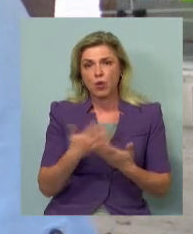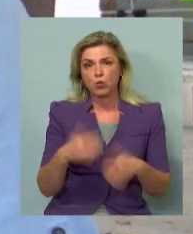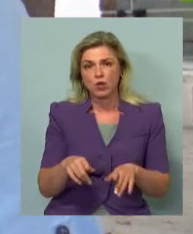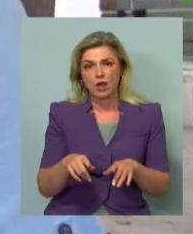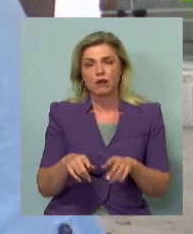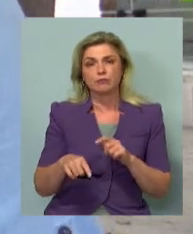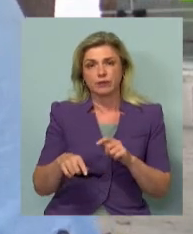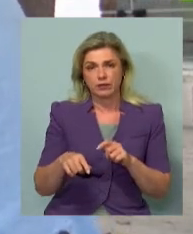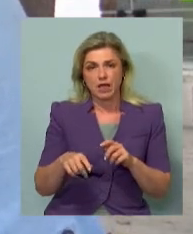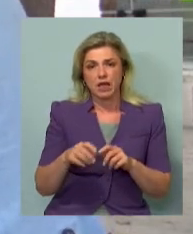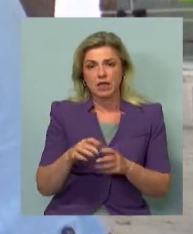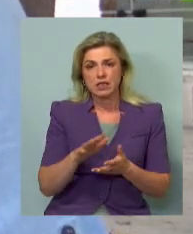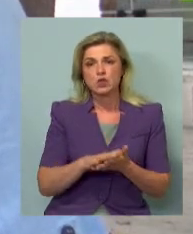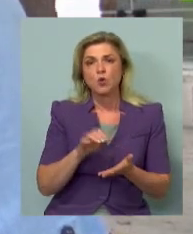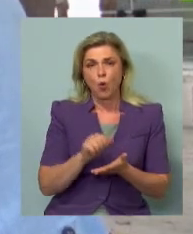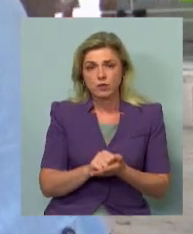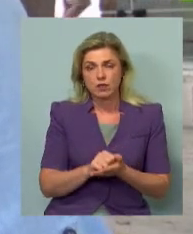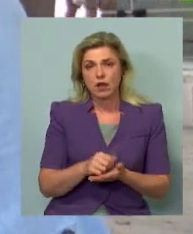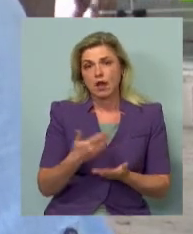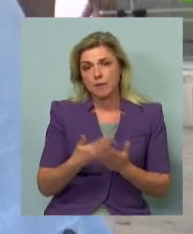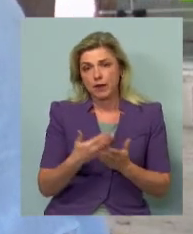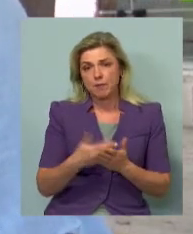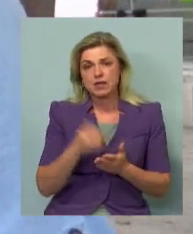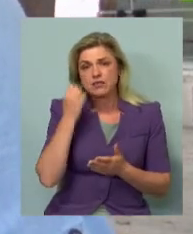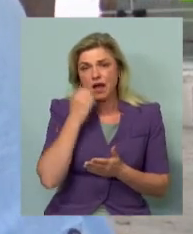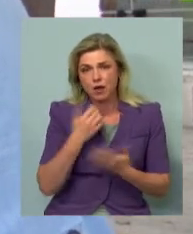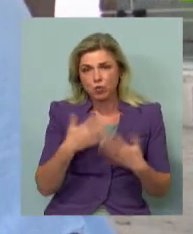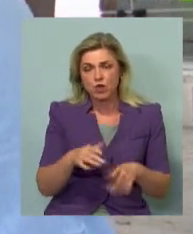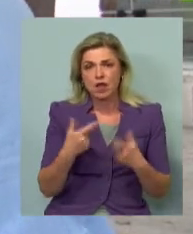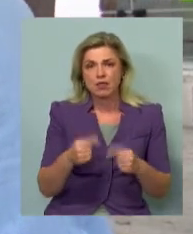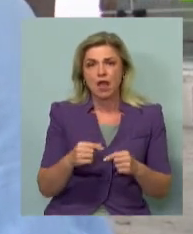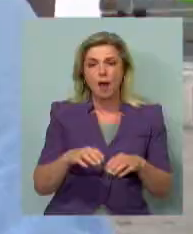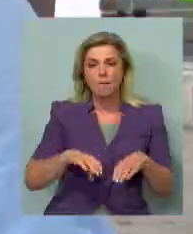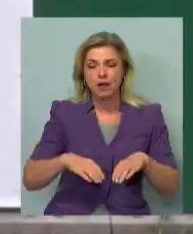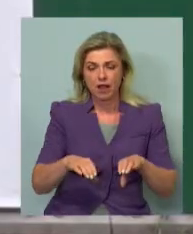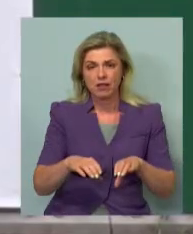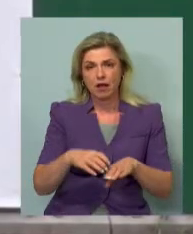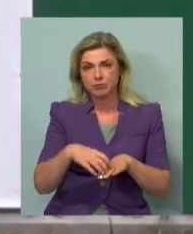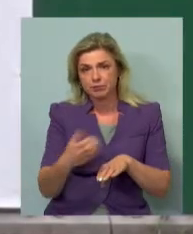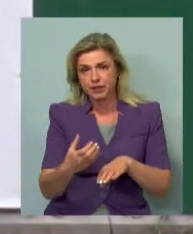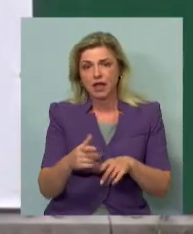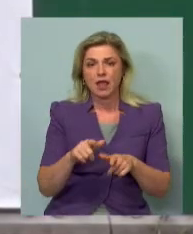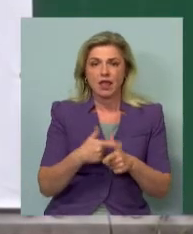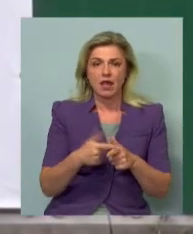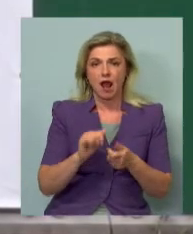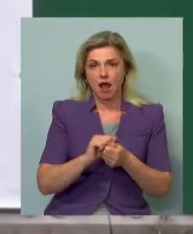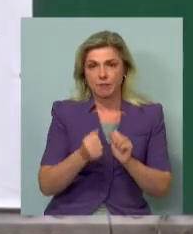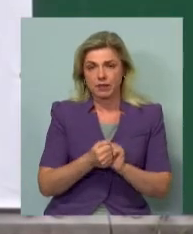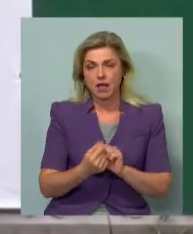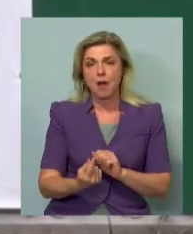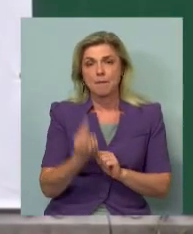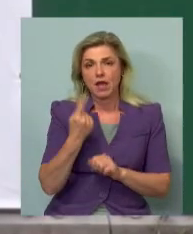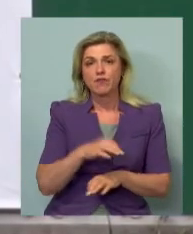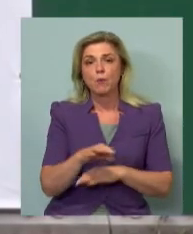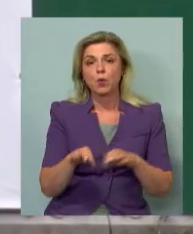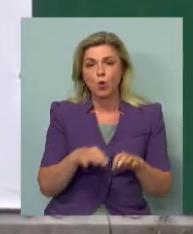І ізнос який, десь повідставала плитка, десь повідставав граніт. Вперше план реконструкції парку